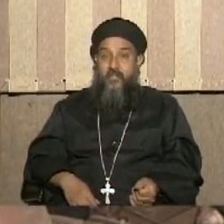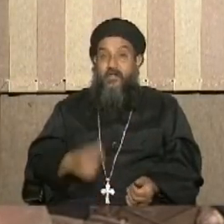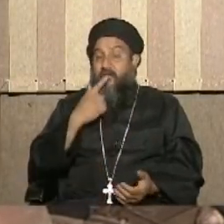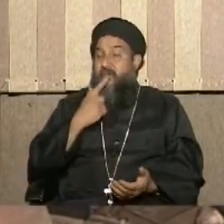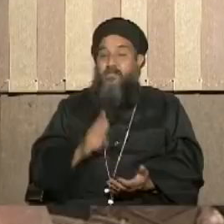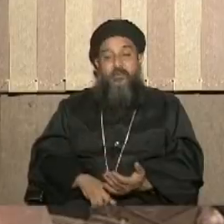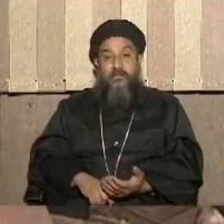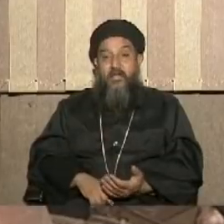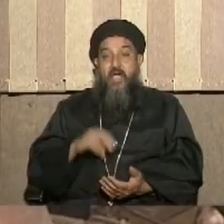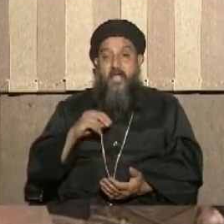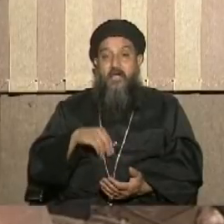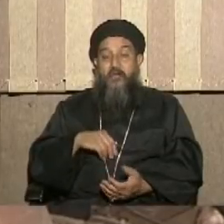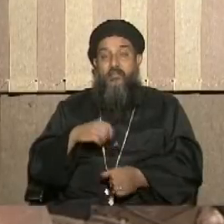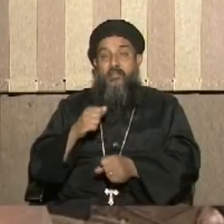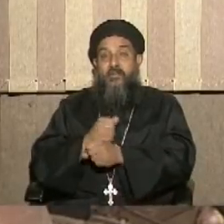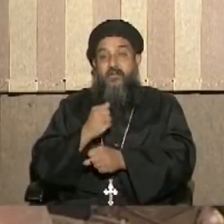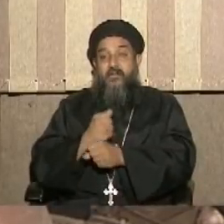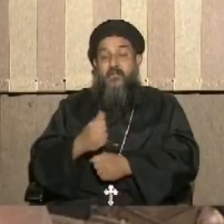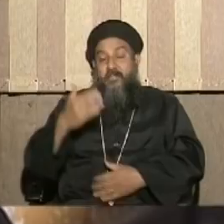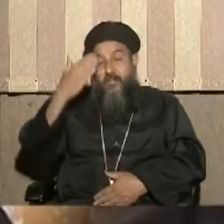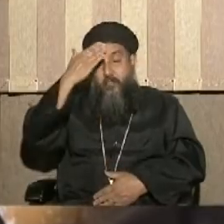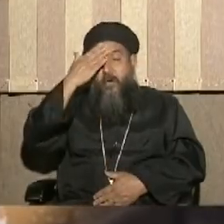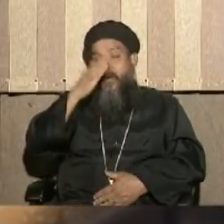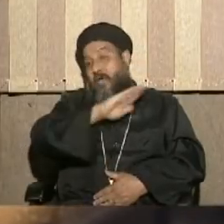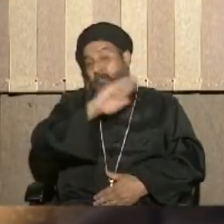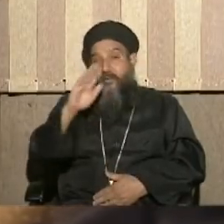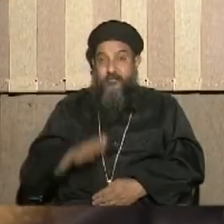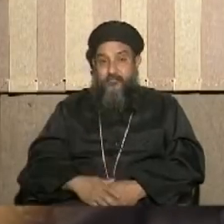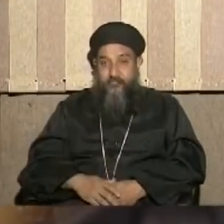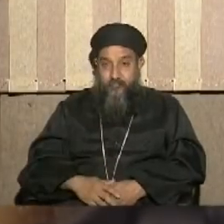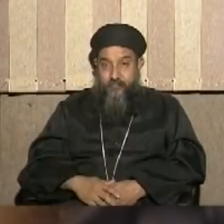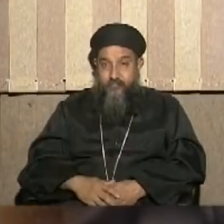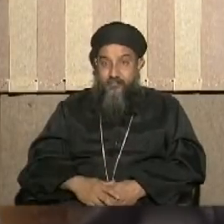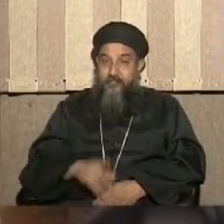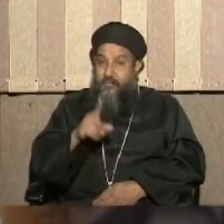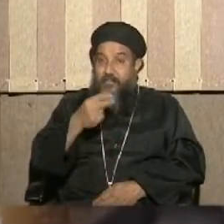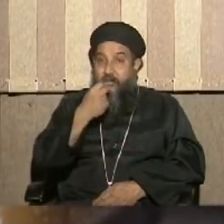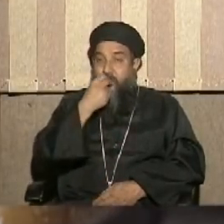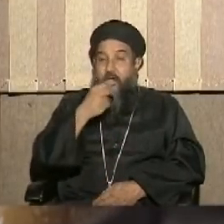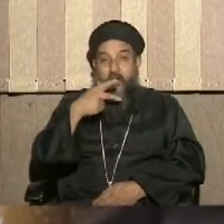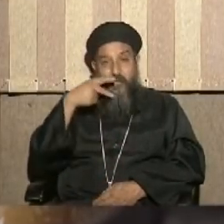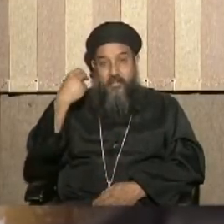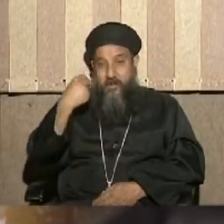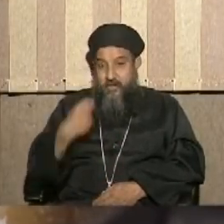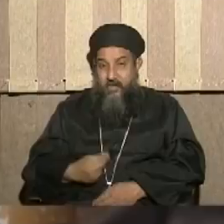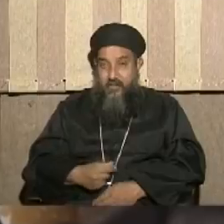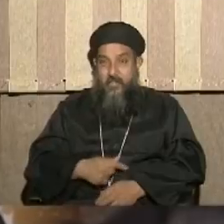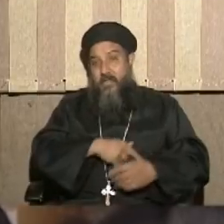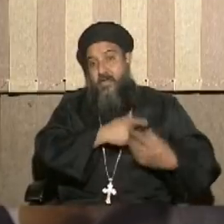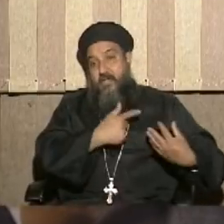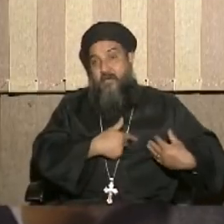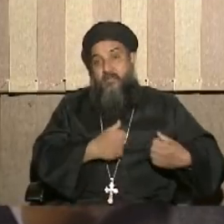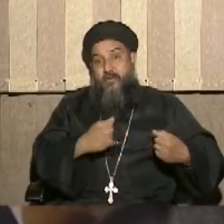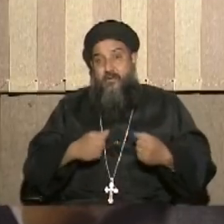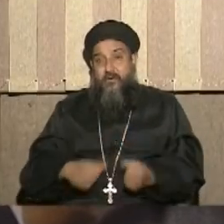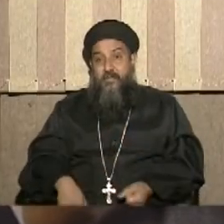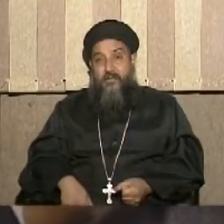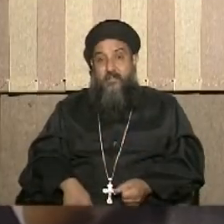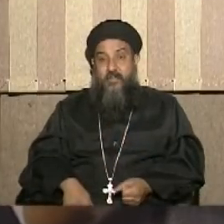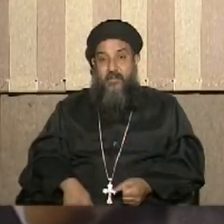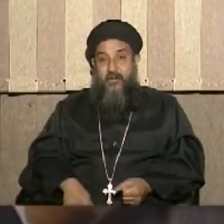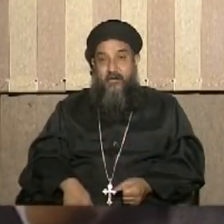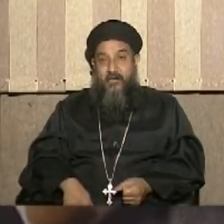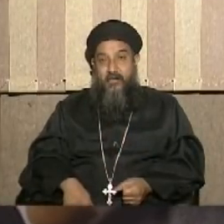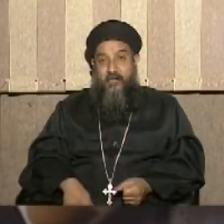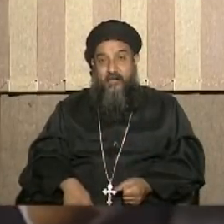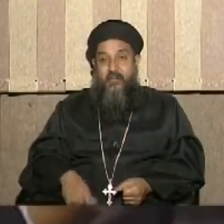صدقوني يا أبائي، أنا باخد شغلكم علشان البركة. يا عم مين انت راجل طيب، وعشان إيمانك الأول بالمسيح ومحبتك